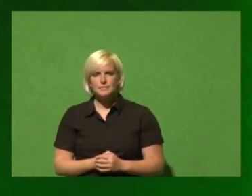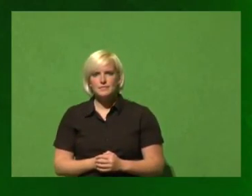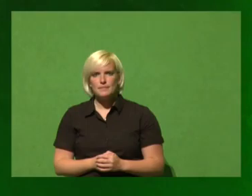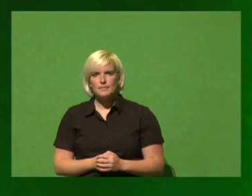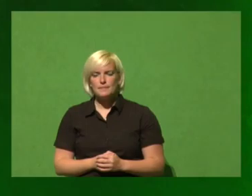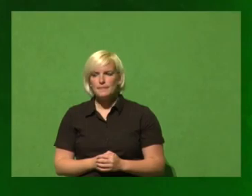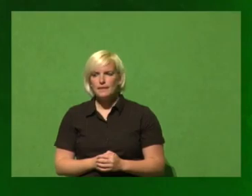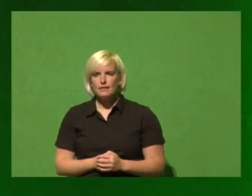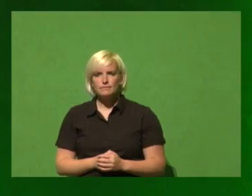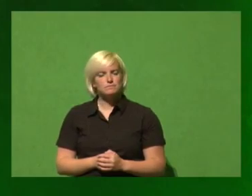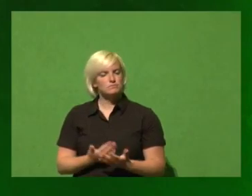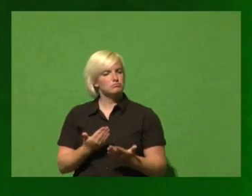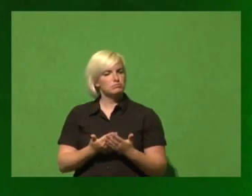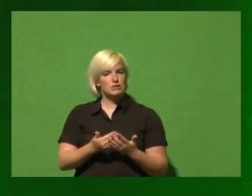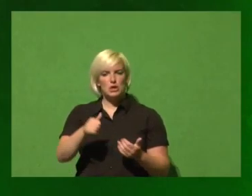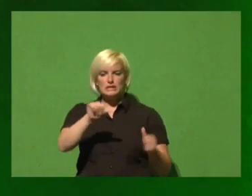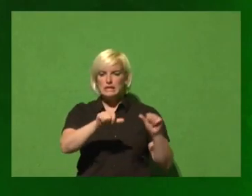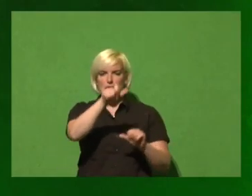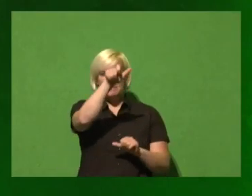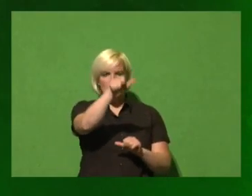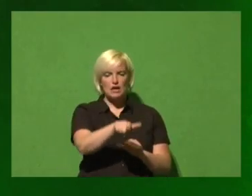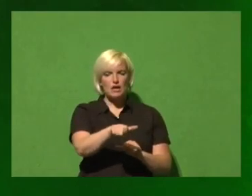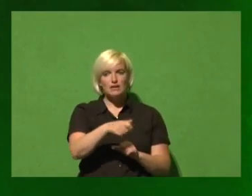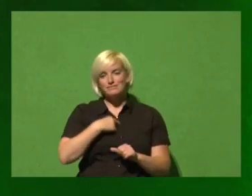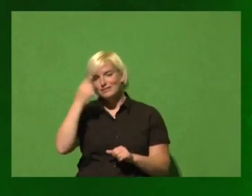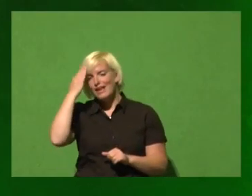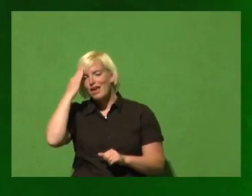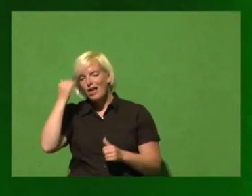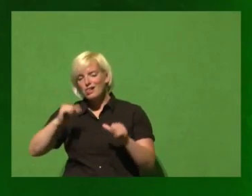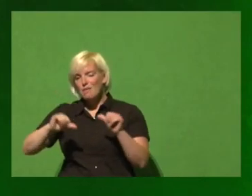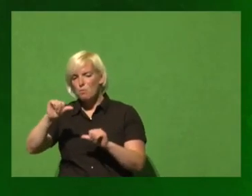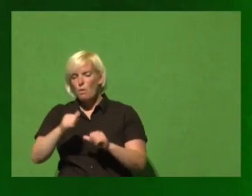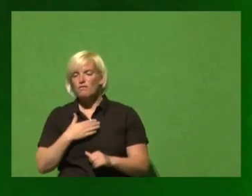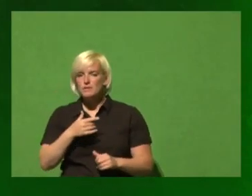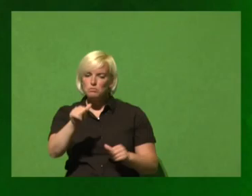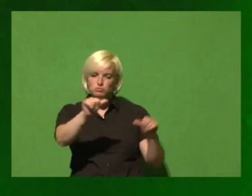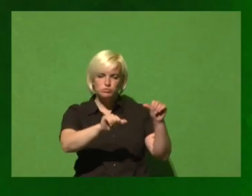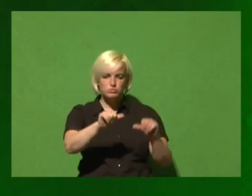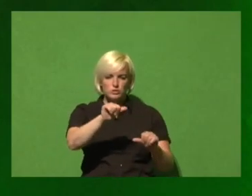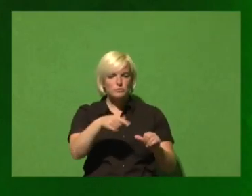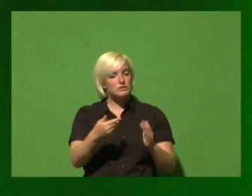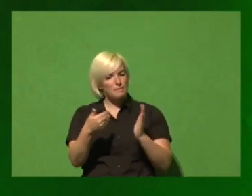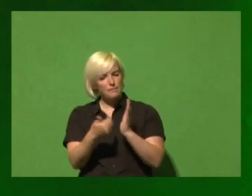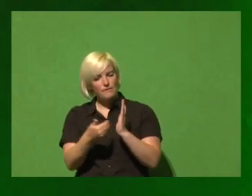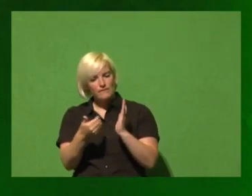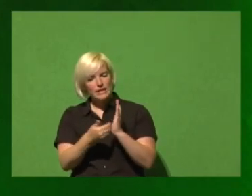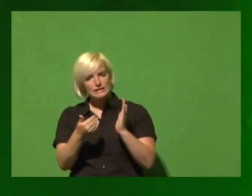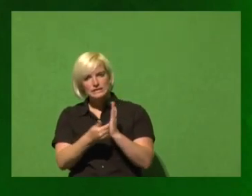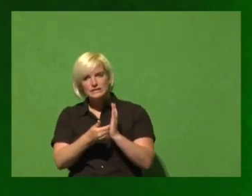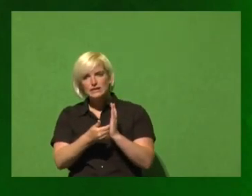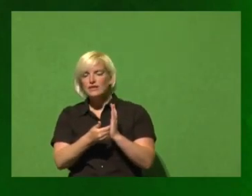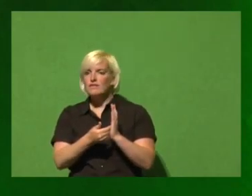Während jeder Chemiker im Labor, und ich weiß da sehr genau, wovon ich rede, den Nachweis erbringen muss, dass eine